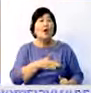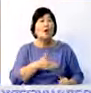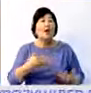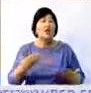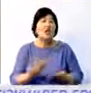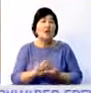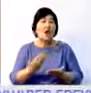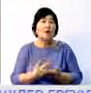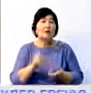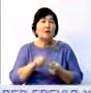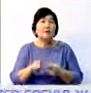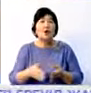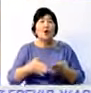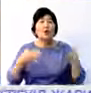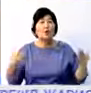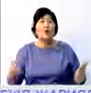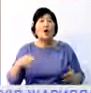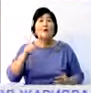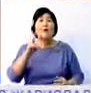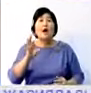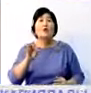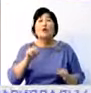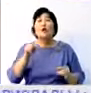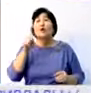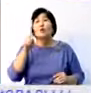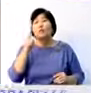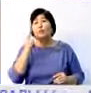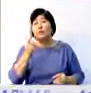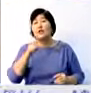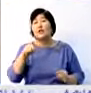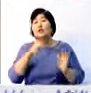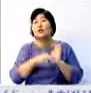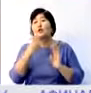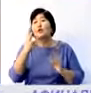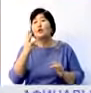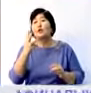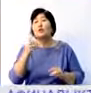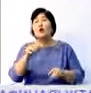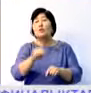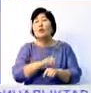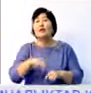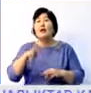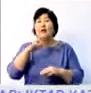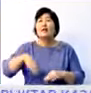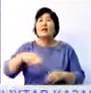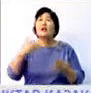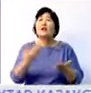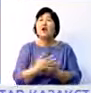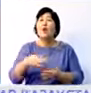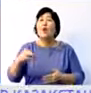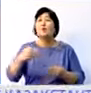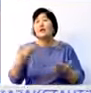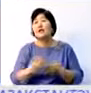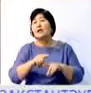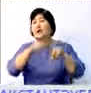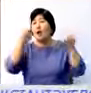байланысты осы жерде үлкен пано ашылды. 183 метр квадрат паноға елдің жаңалықтары, облысымыздың жаңалықтары үлкен